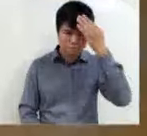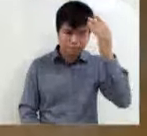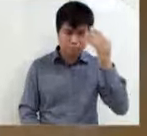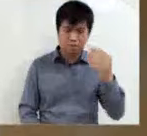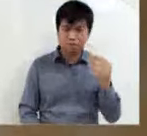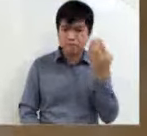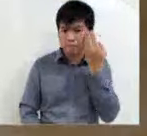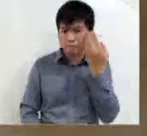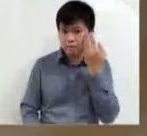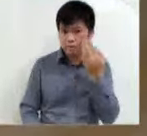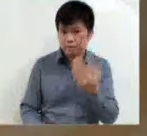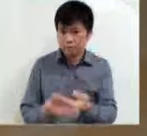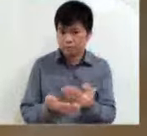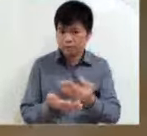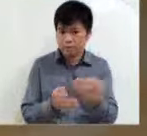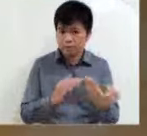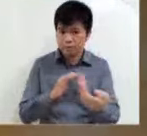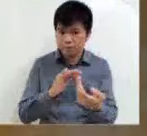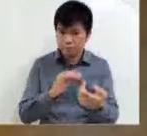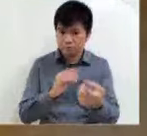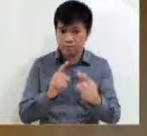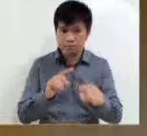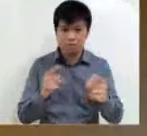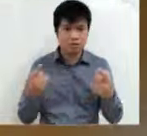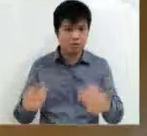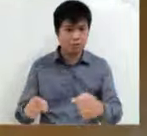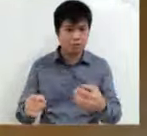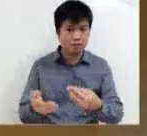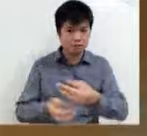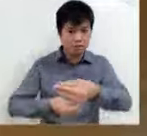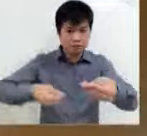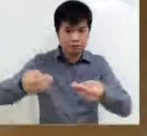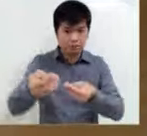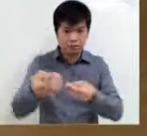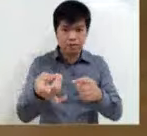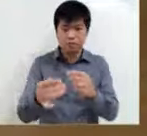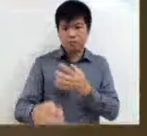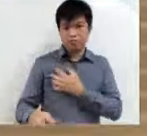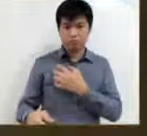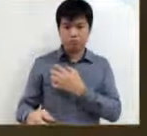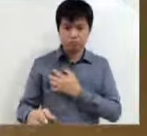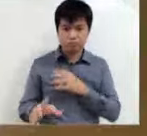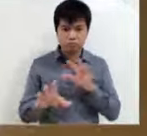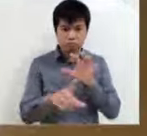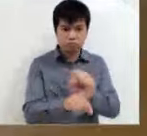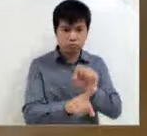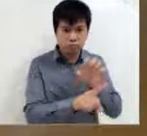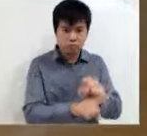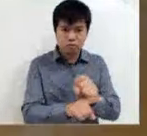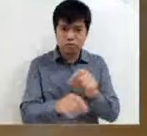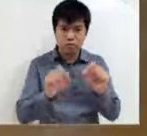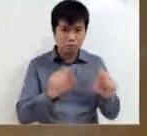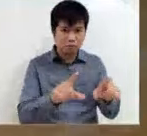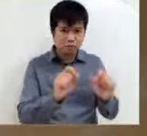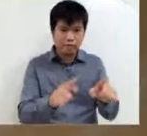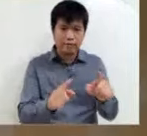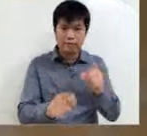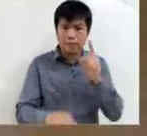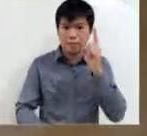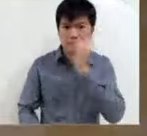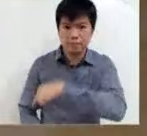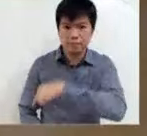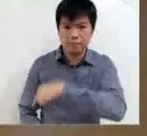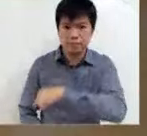Police operation to, ha? Mga police kami. Yung binibenta nyo peke yon. Inaresto nila ang mga